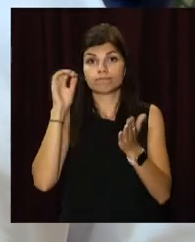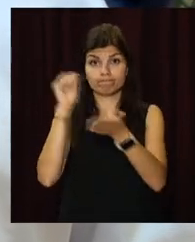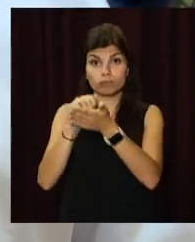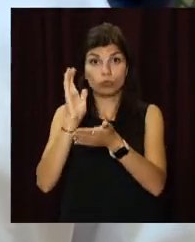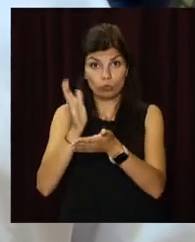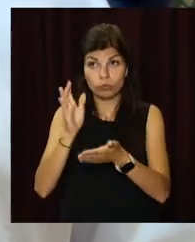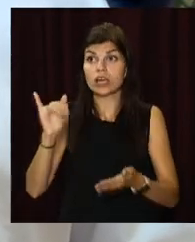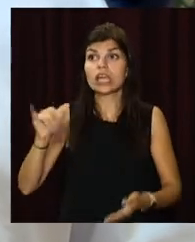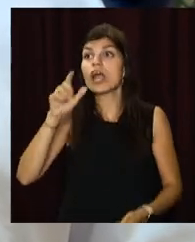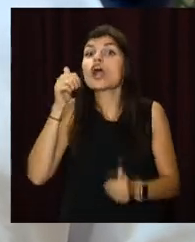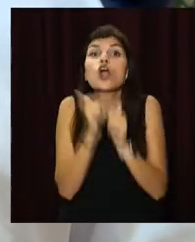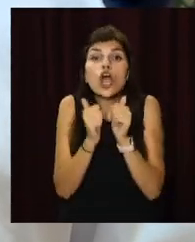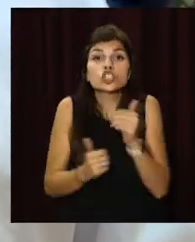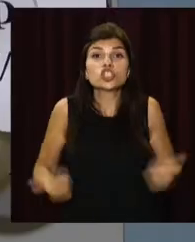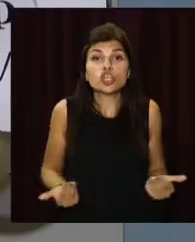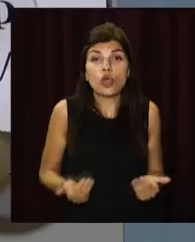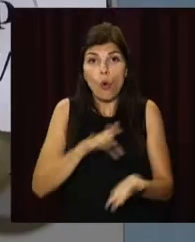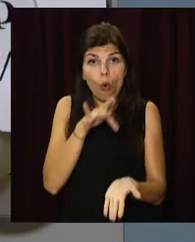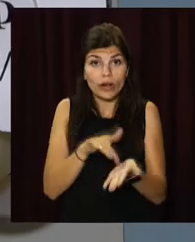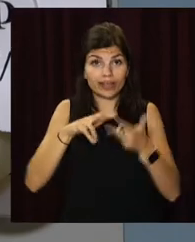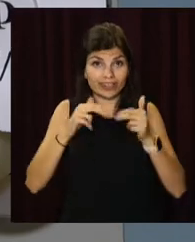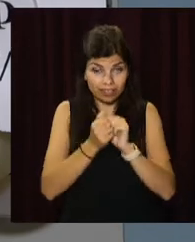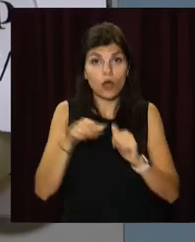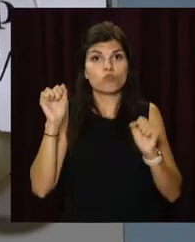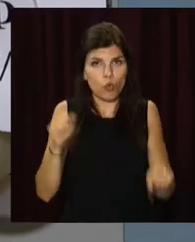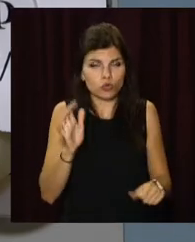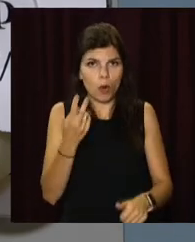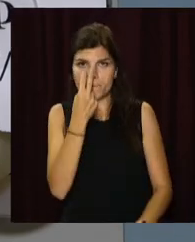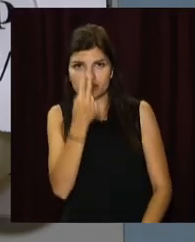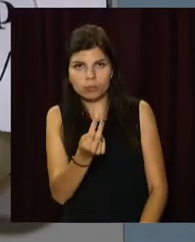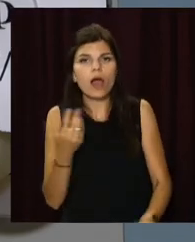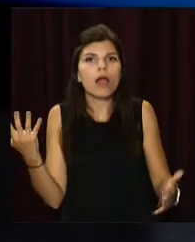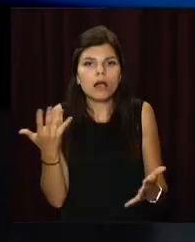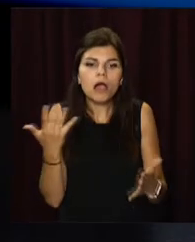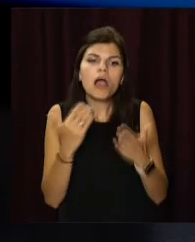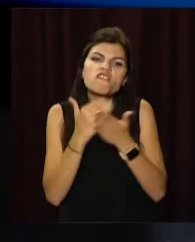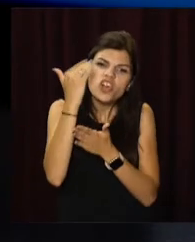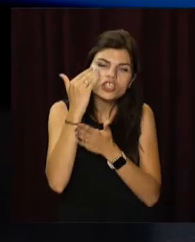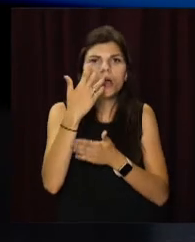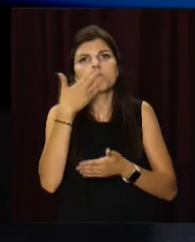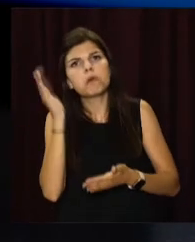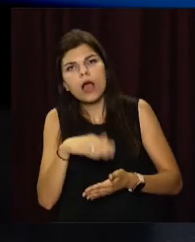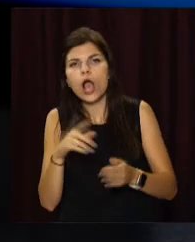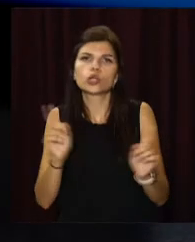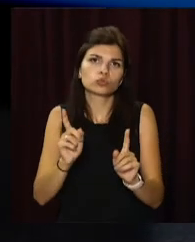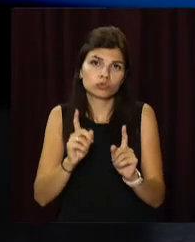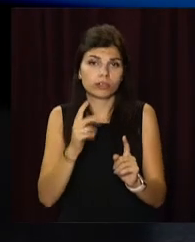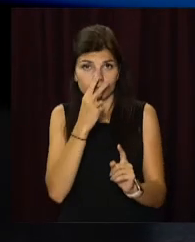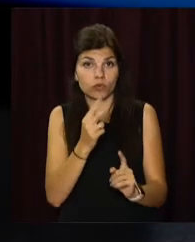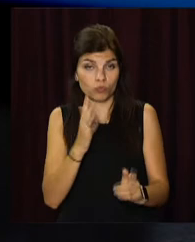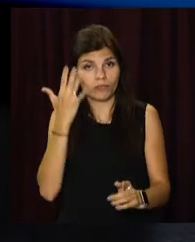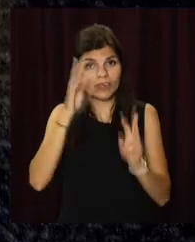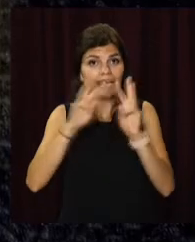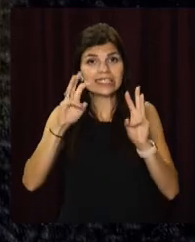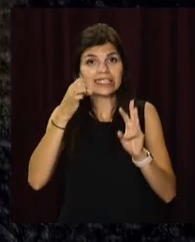перевищення, по яким параметрам. Зазначимо, екологічні пости не лише моніторитимуть якість повітря, вони відстежуватимуть